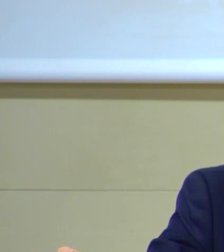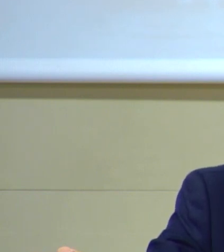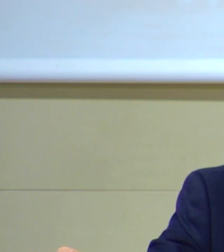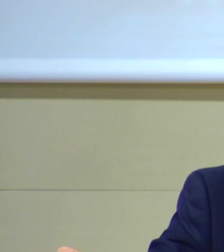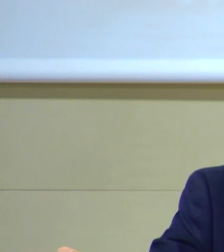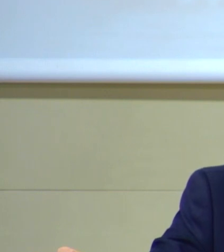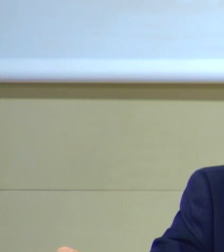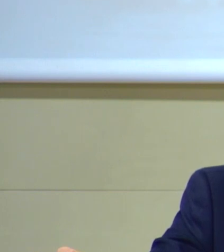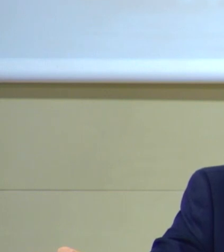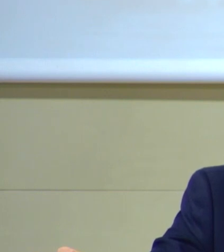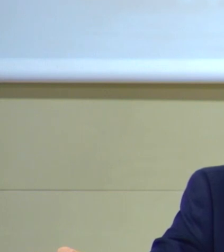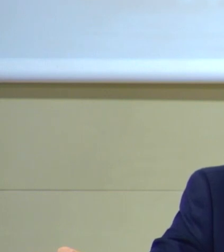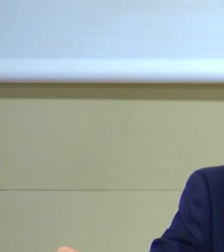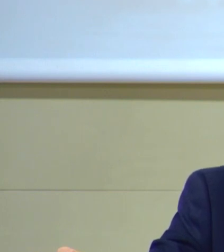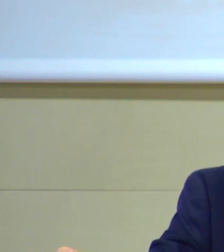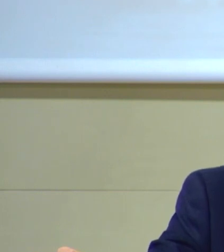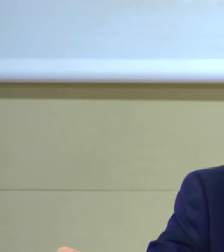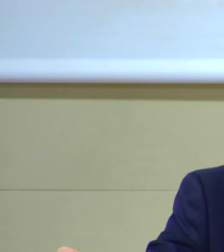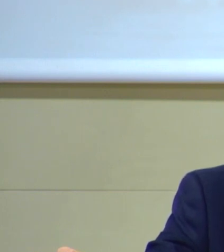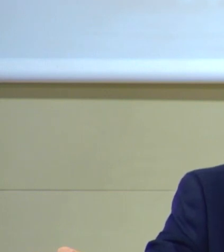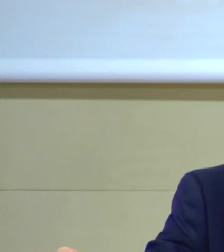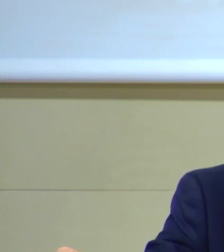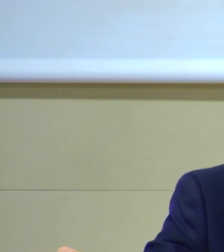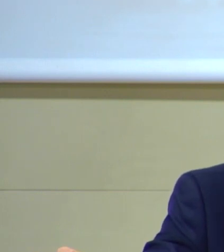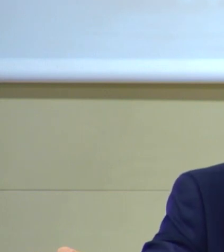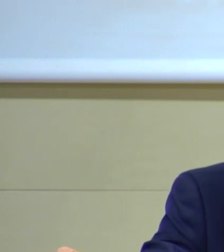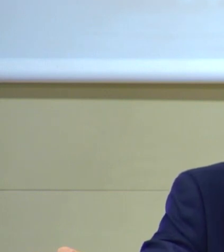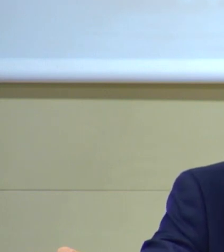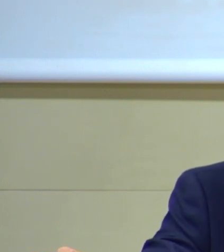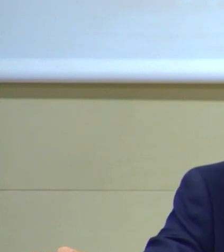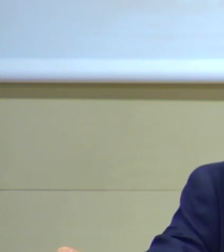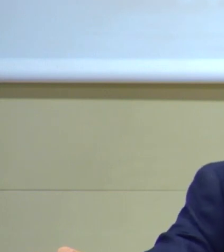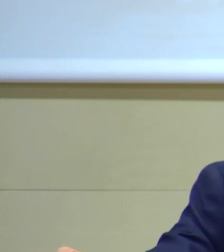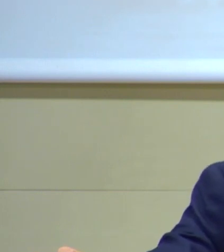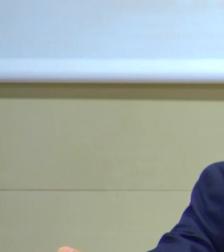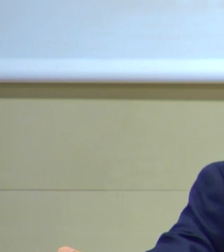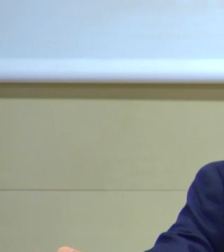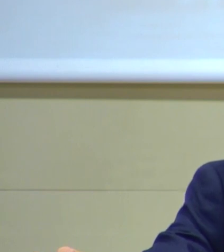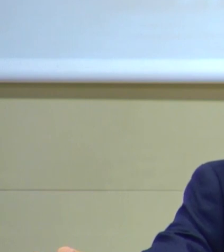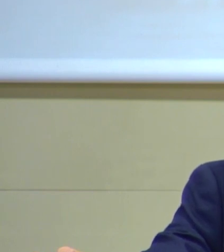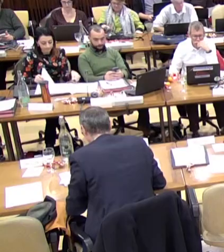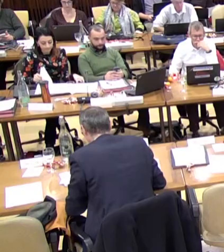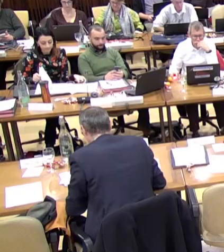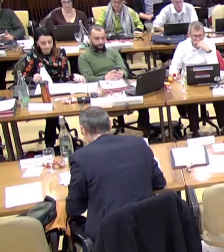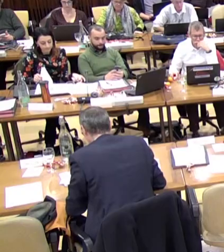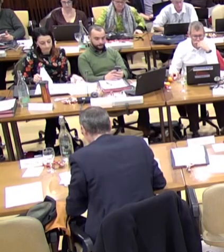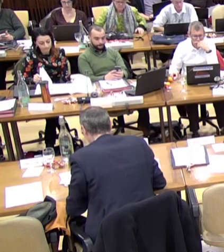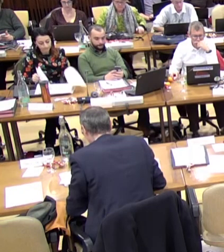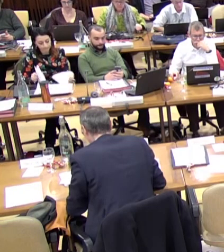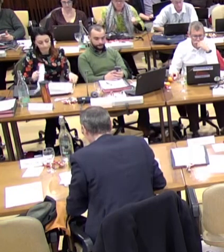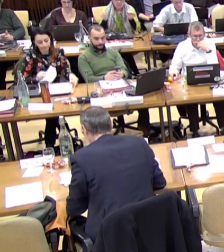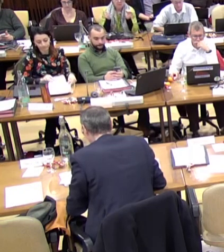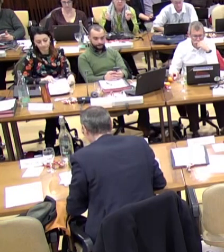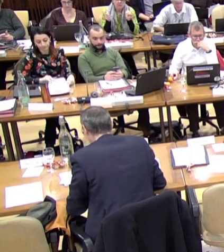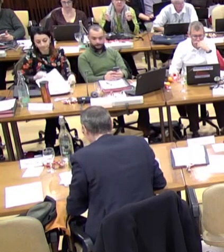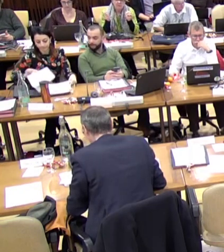est là que le comité départemental de la fédération française des clubs alpins et de montagne à qui ne prend pas part au vote qui s'abstient qui votre compte